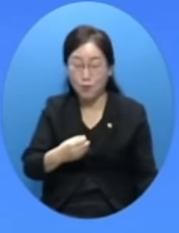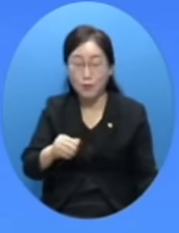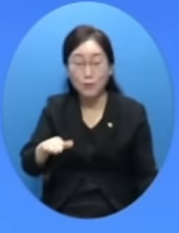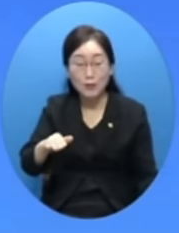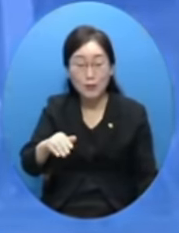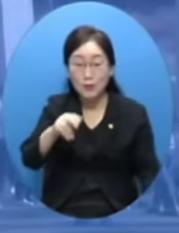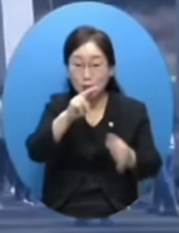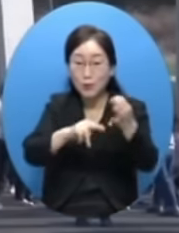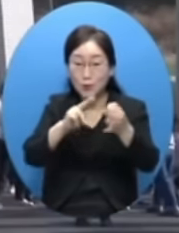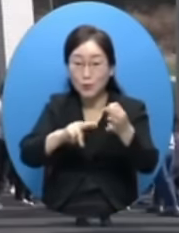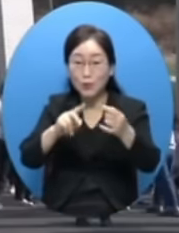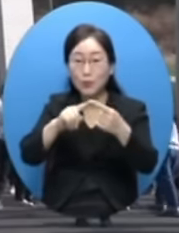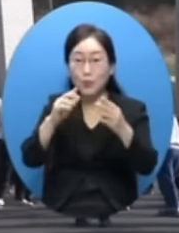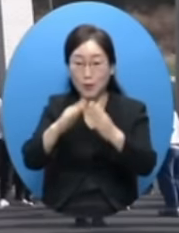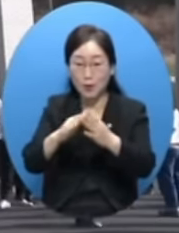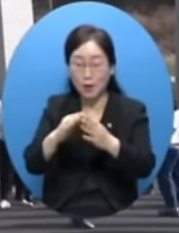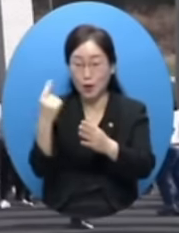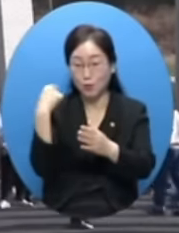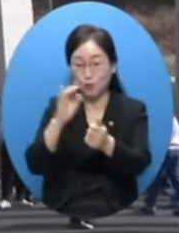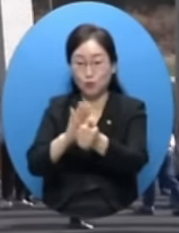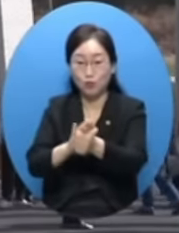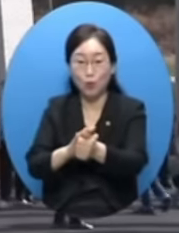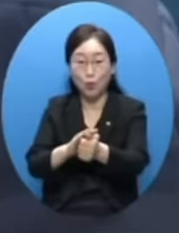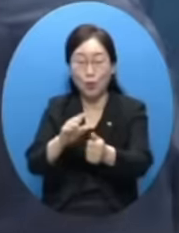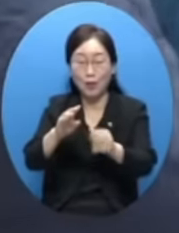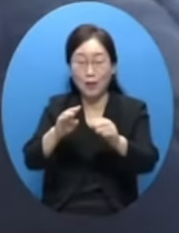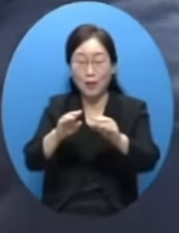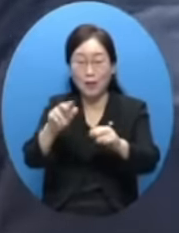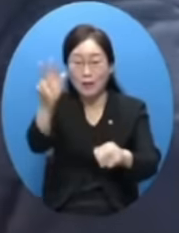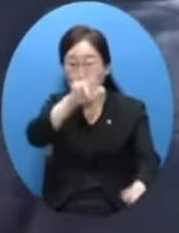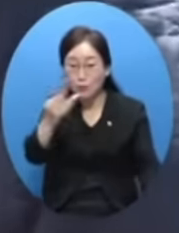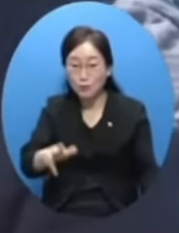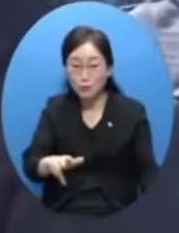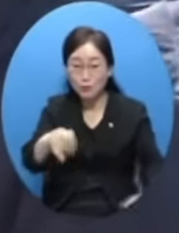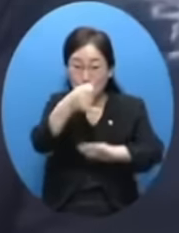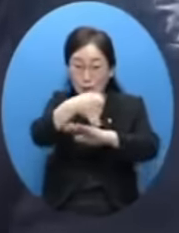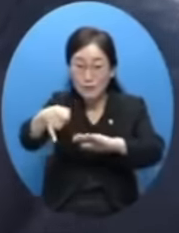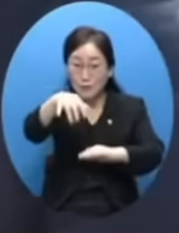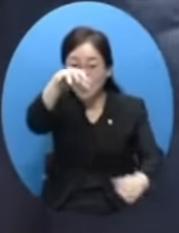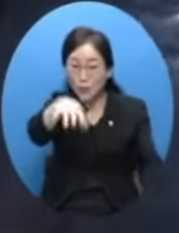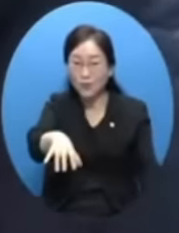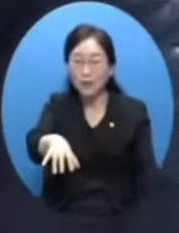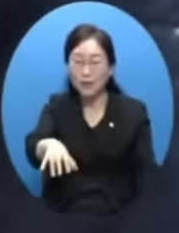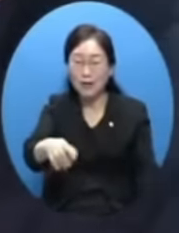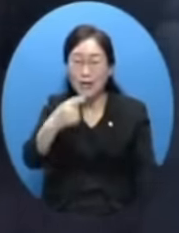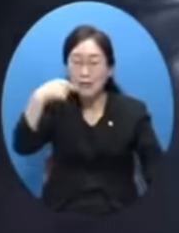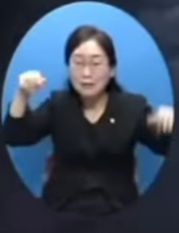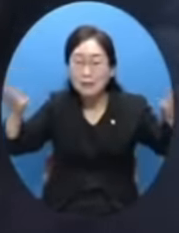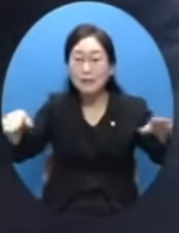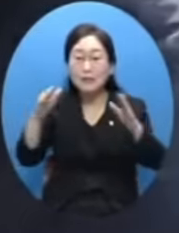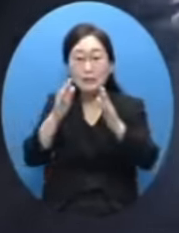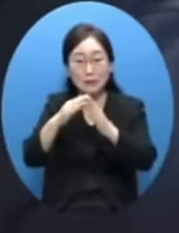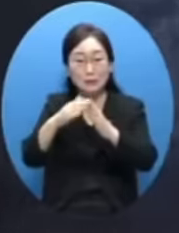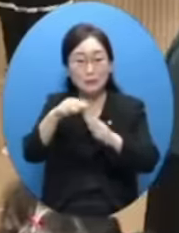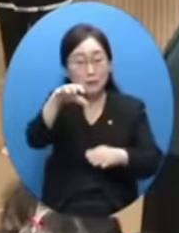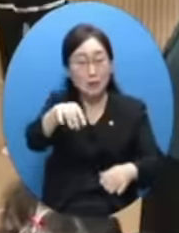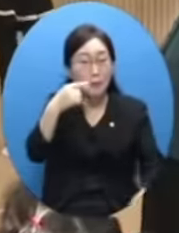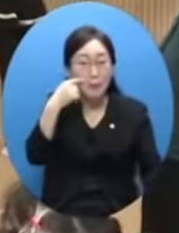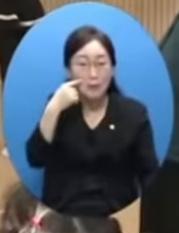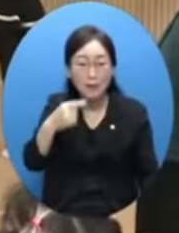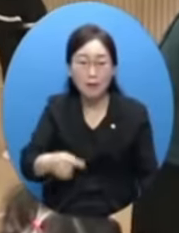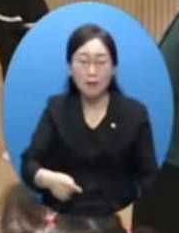NGO 구피벌에서 후원하는 땅끝 마을 천사의 집 같은 곳에 보내지면 원장님과 온 가족들이